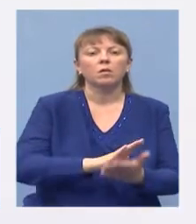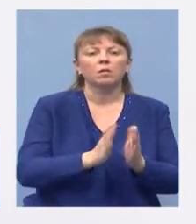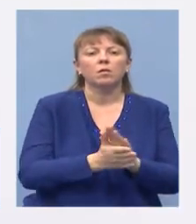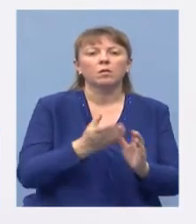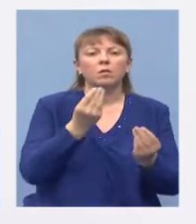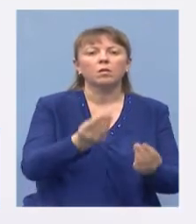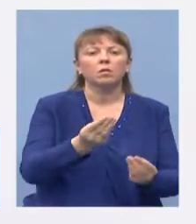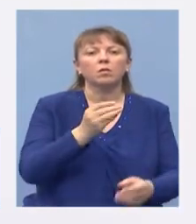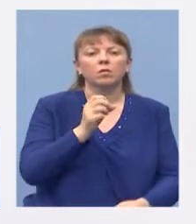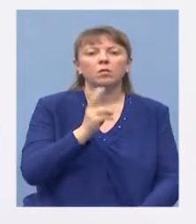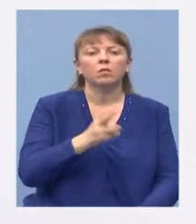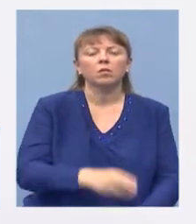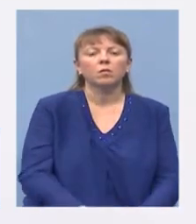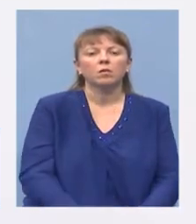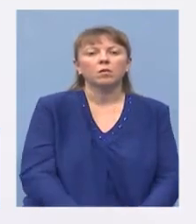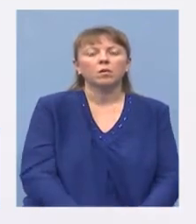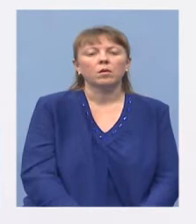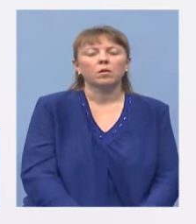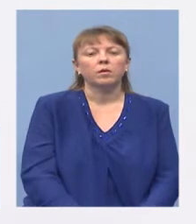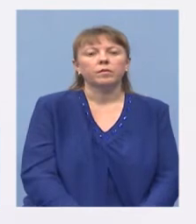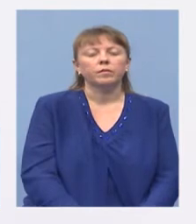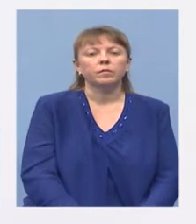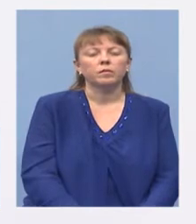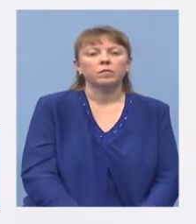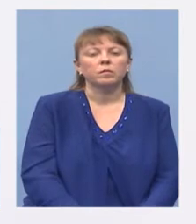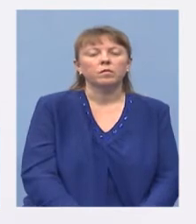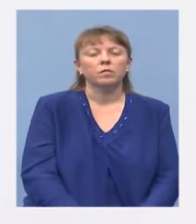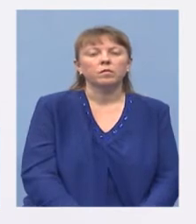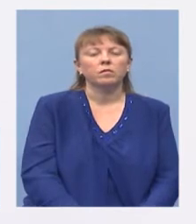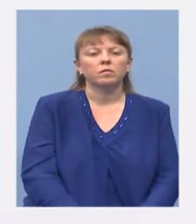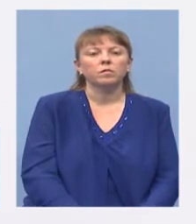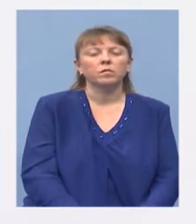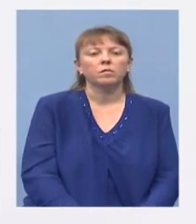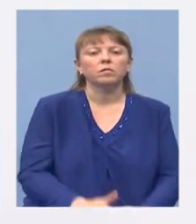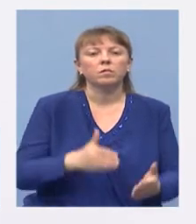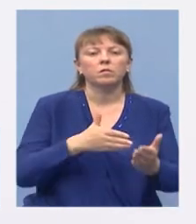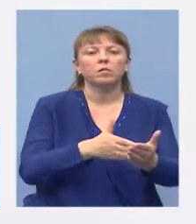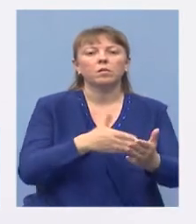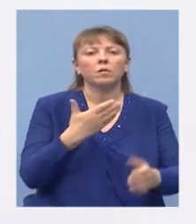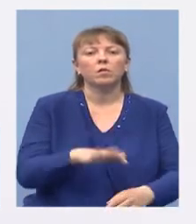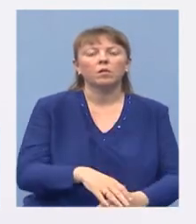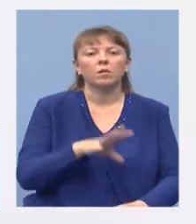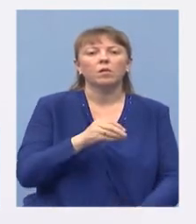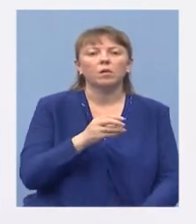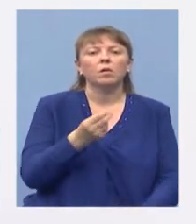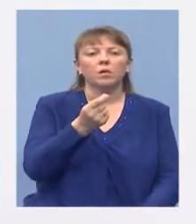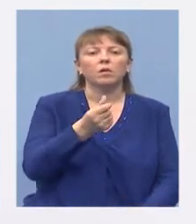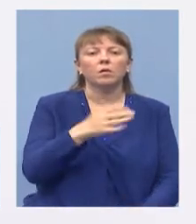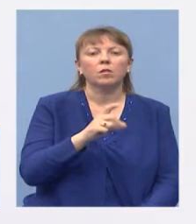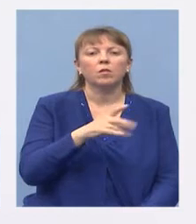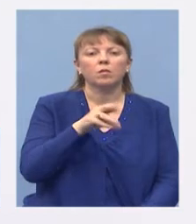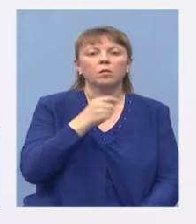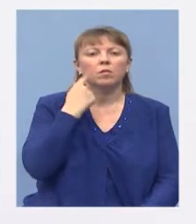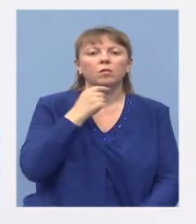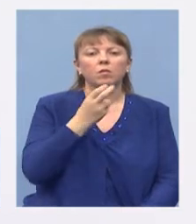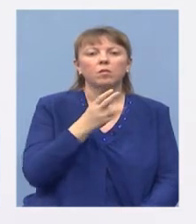выдают все чеки там и так далее. То есть насчет этого мы вот продвинулись, и сейчас у нас есть сектор платных услуг в любом ЦОНе у